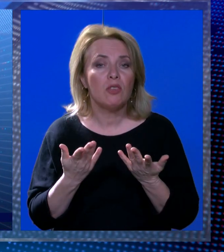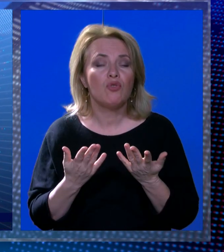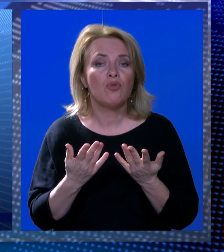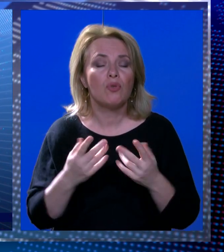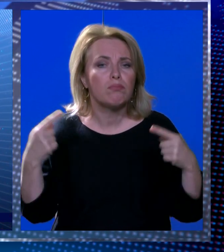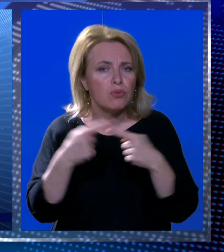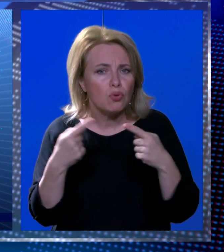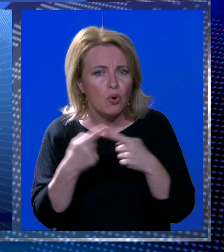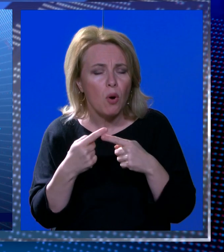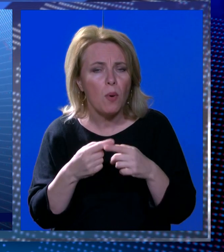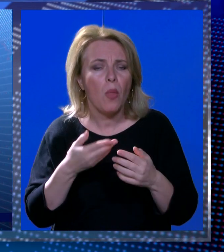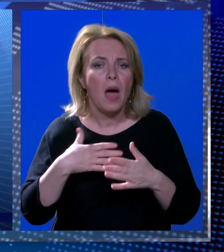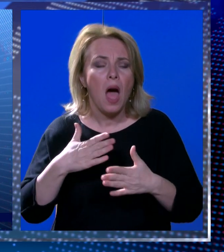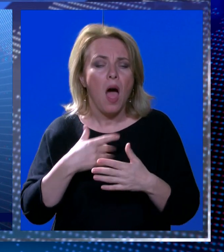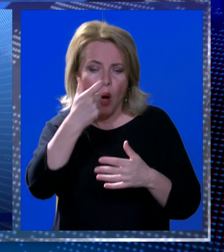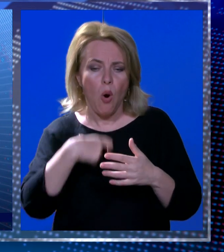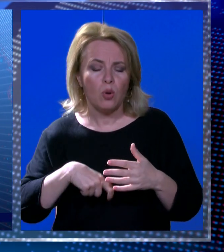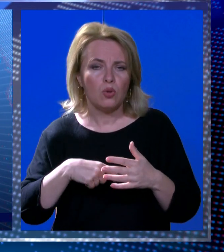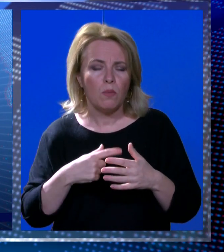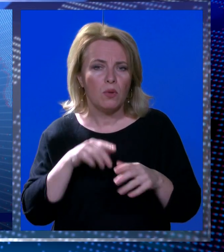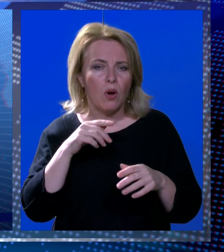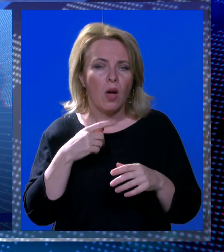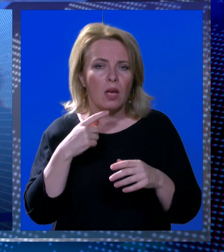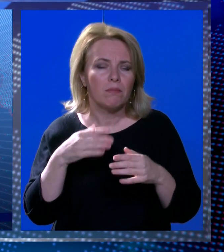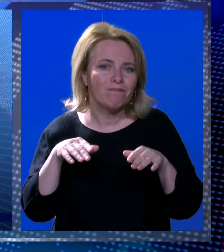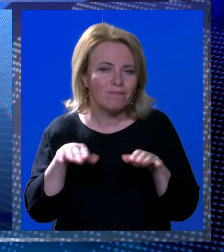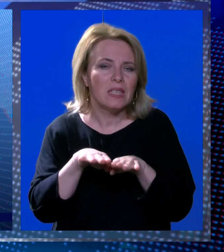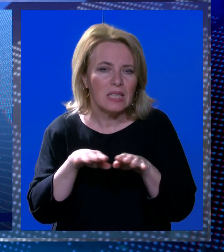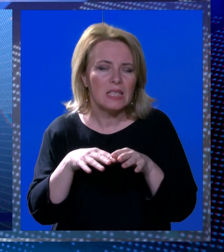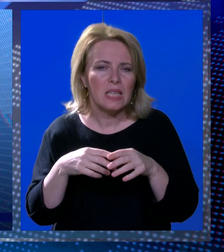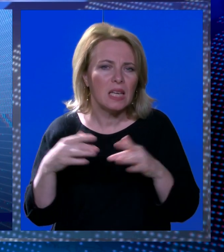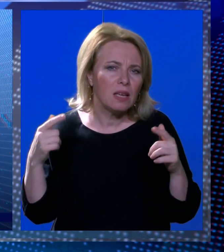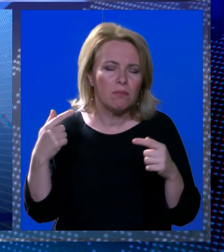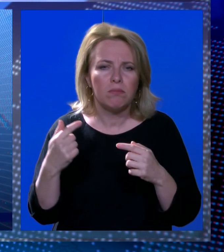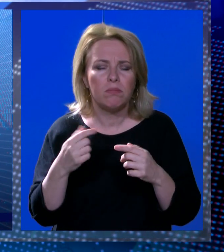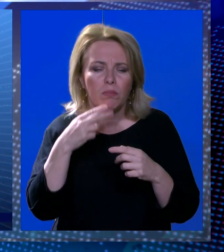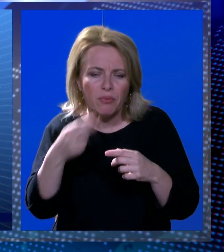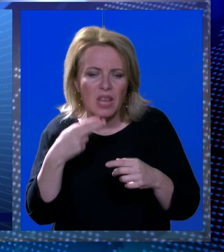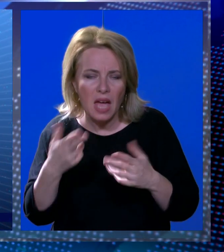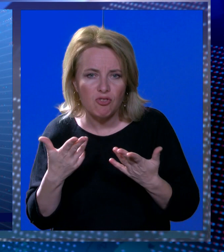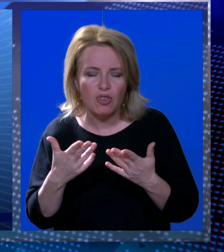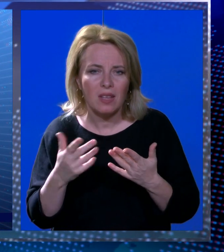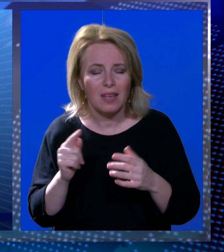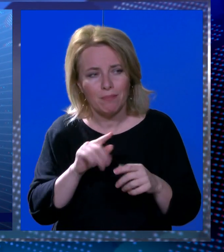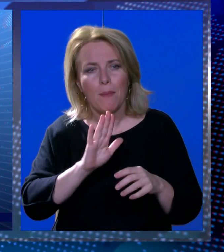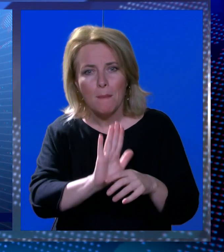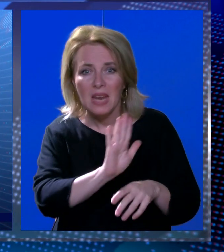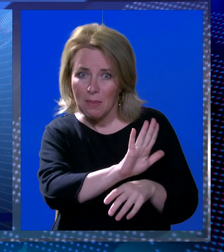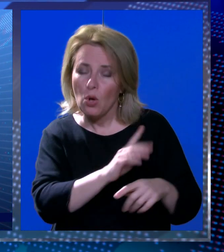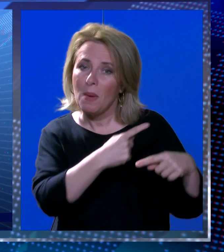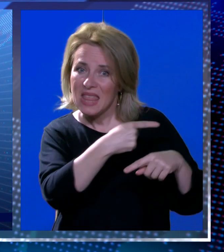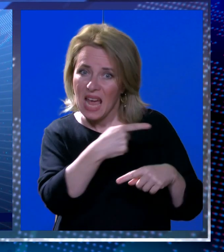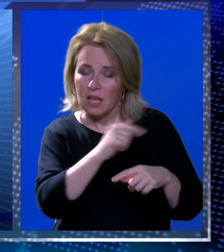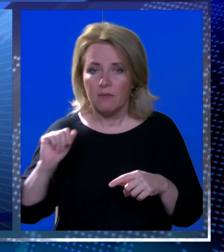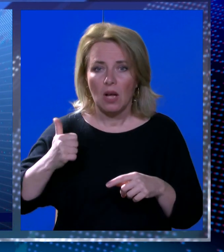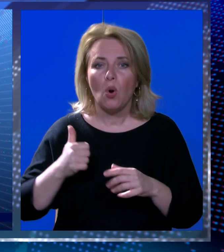vijeću, onda sukoba na osobnoj razini, vrijeđanje i tako dalje, onda bi potom rekla da je to dosta negativna godina. Evo sad